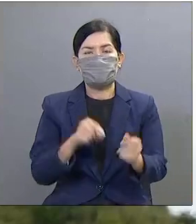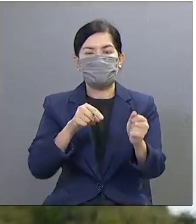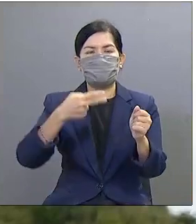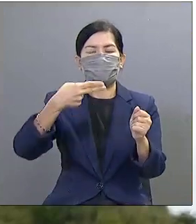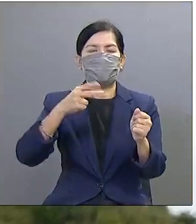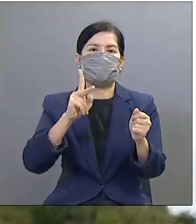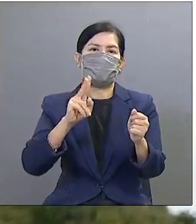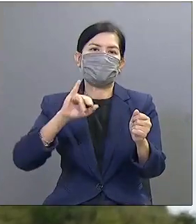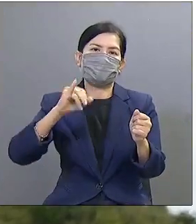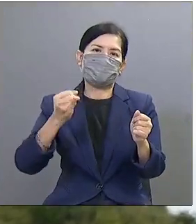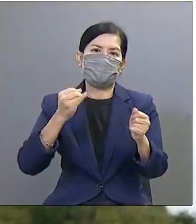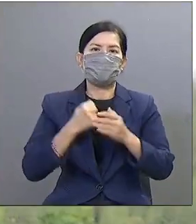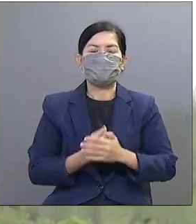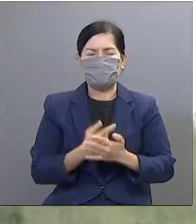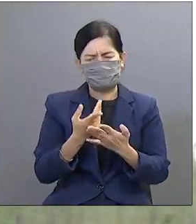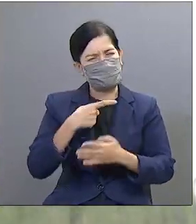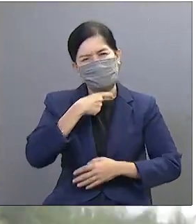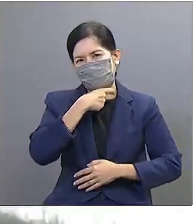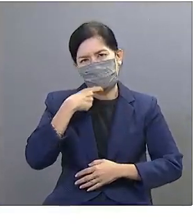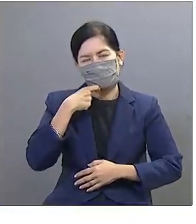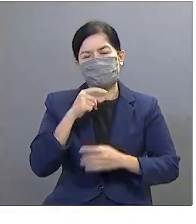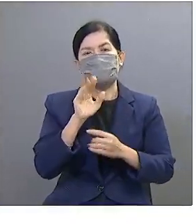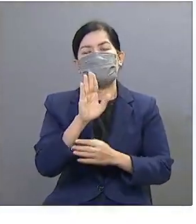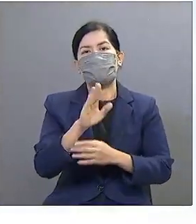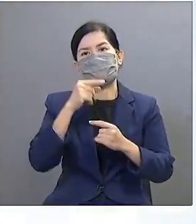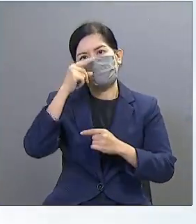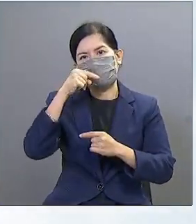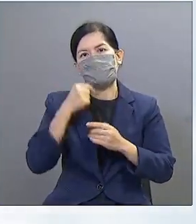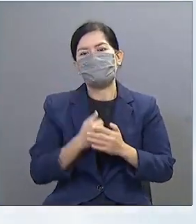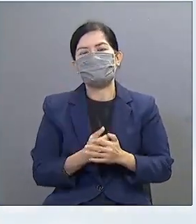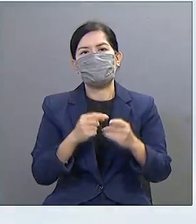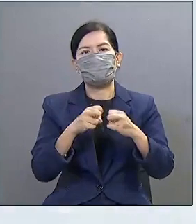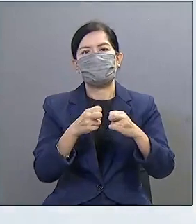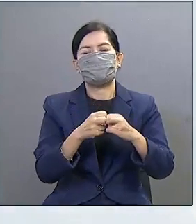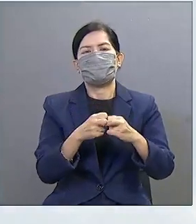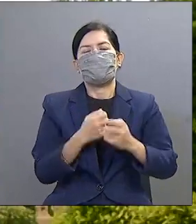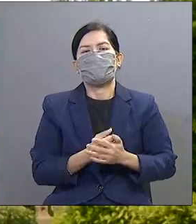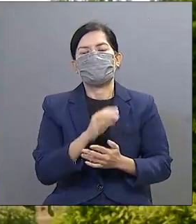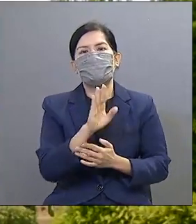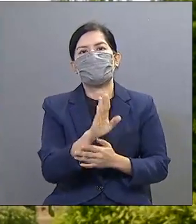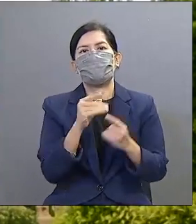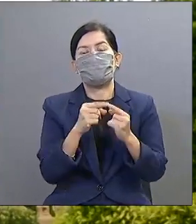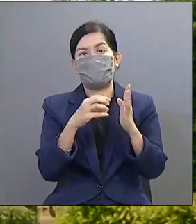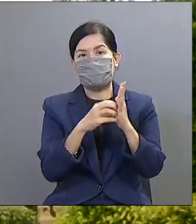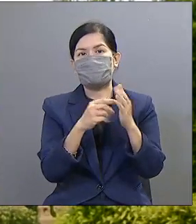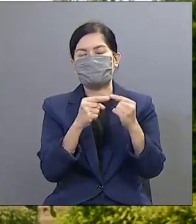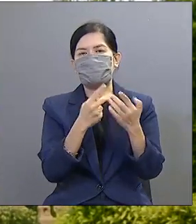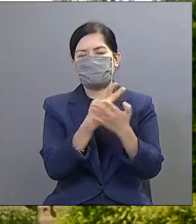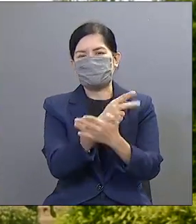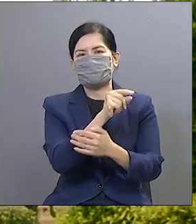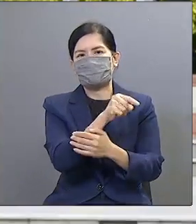แ น้ภพษารส์ำขจ